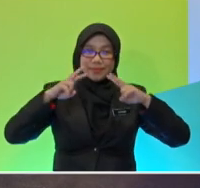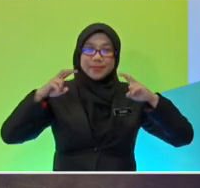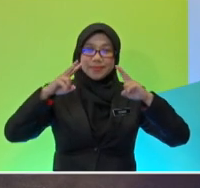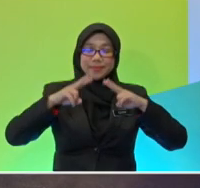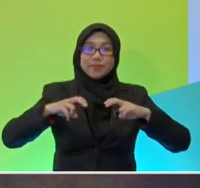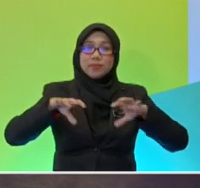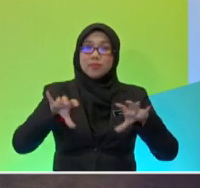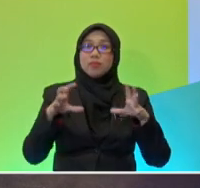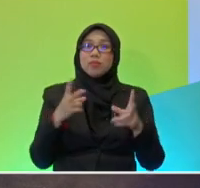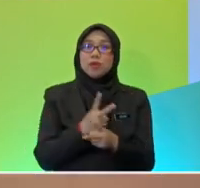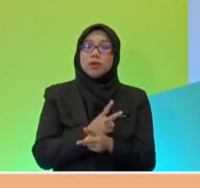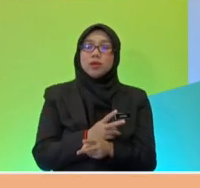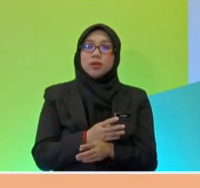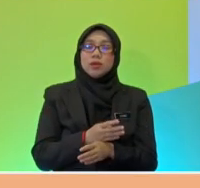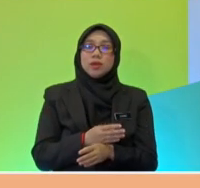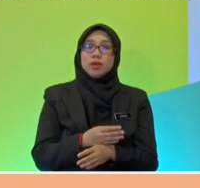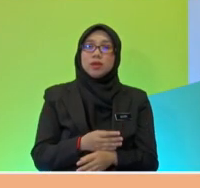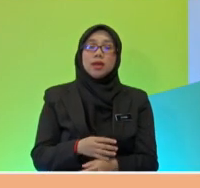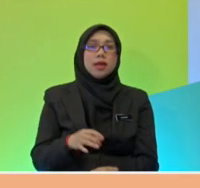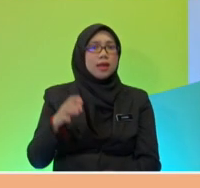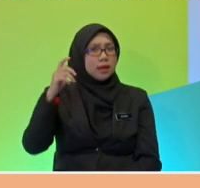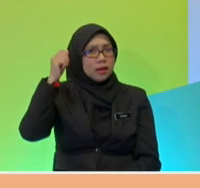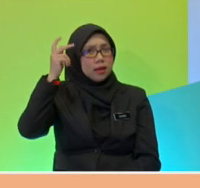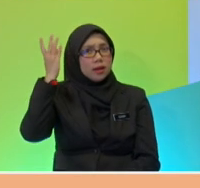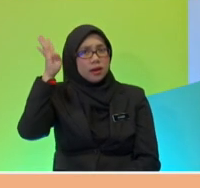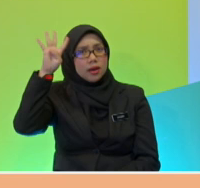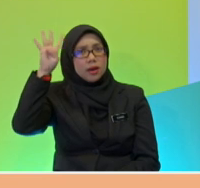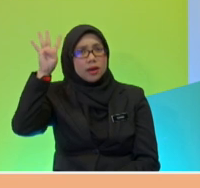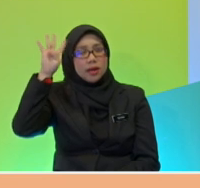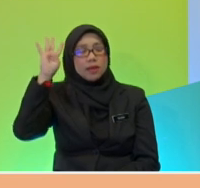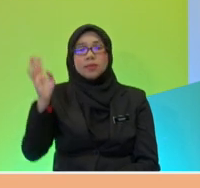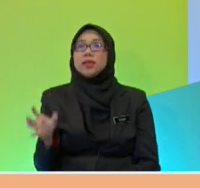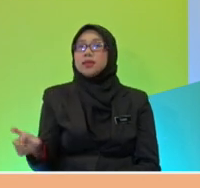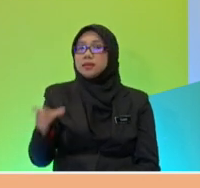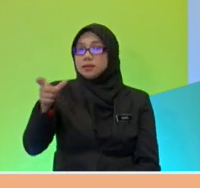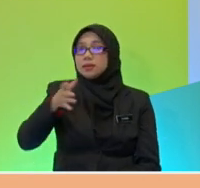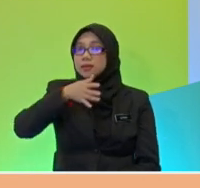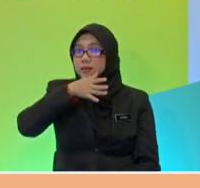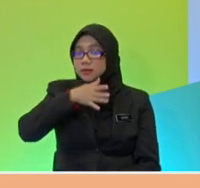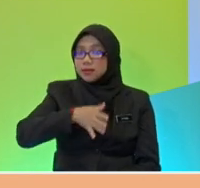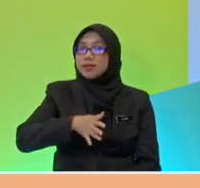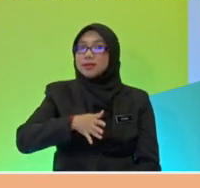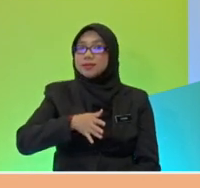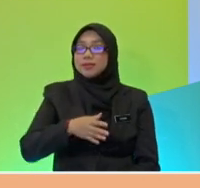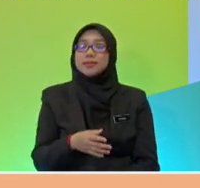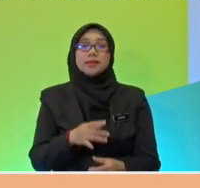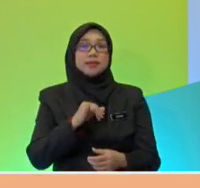sirah slogan kreatif bukti saya amanah mengikuti sunah Rasulullah Sallallahu Alaihi Wasallam